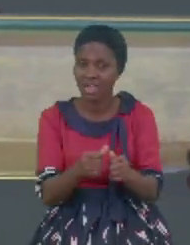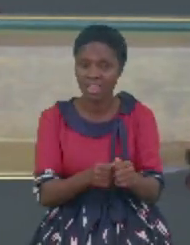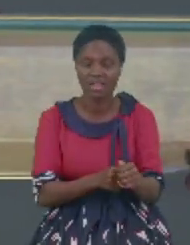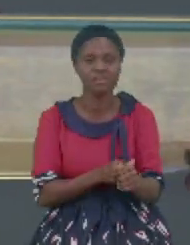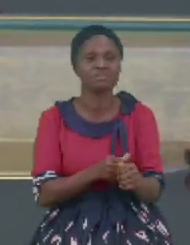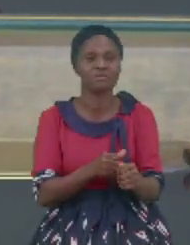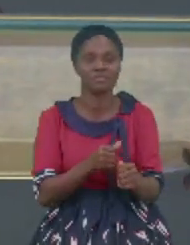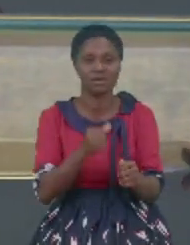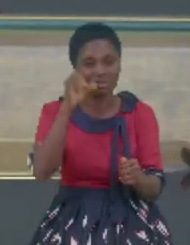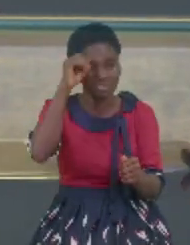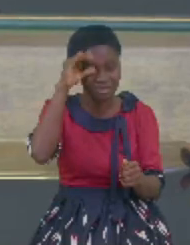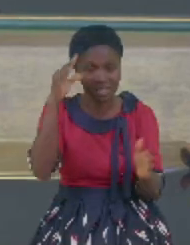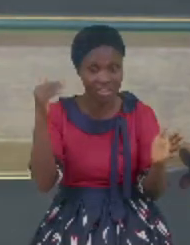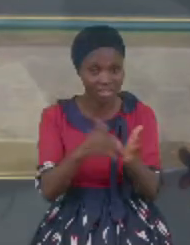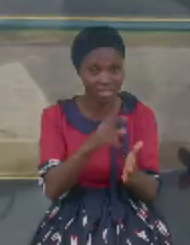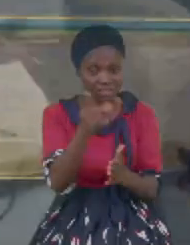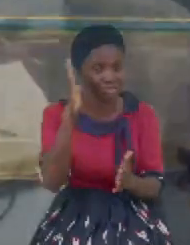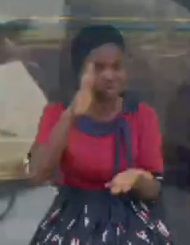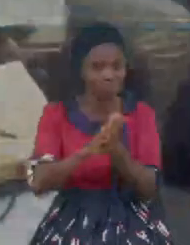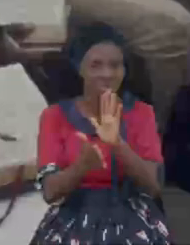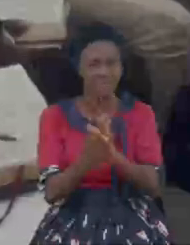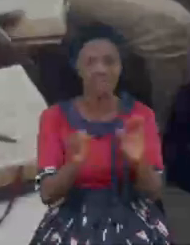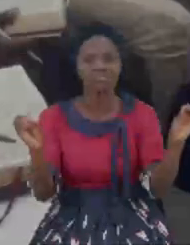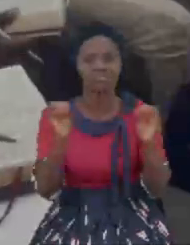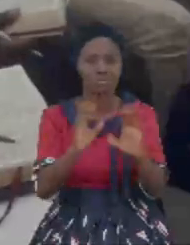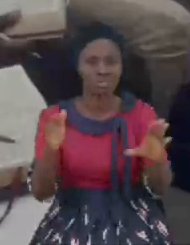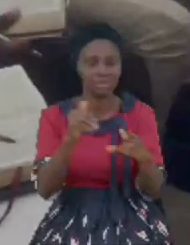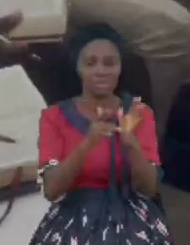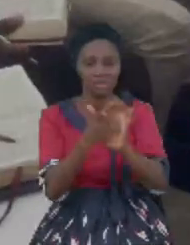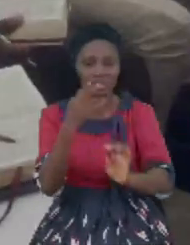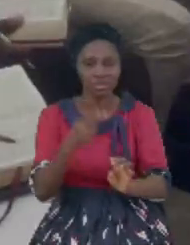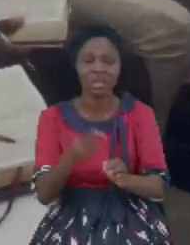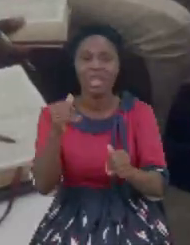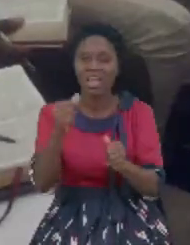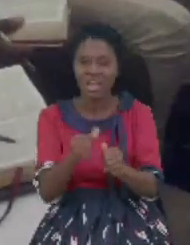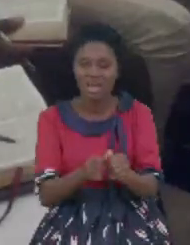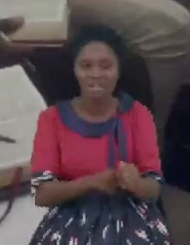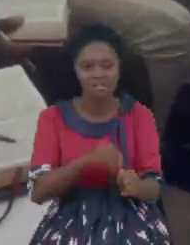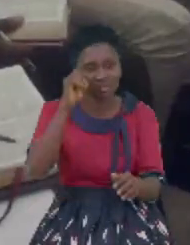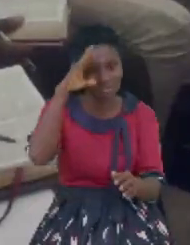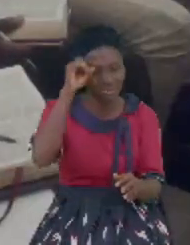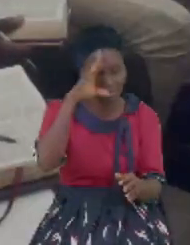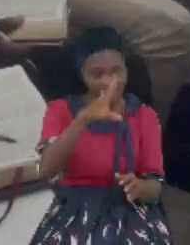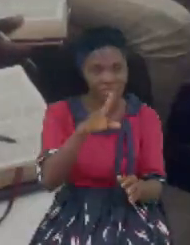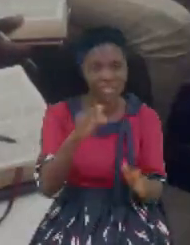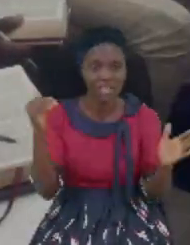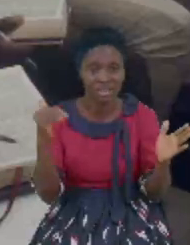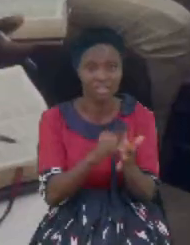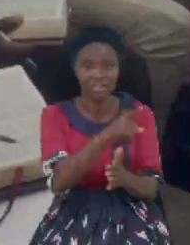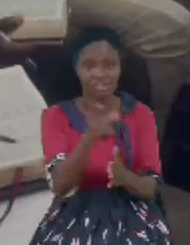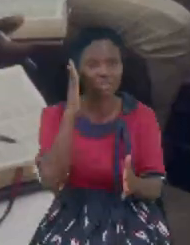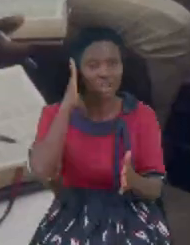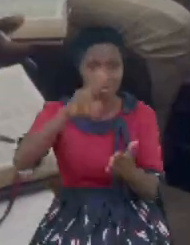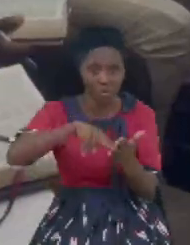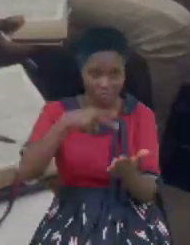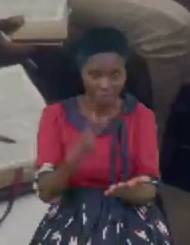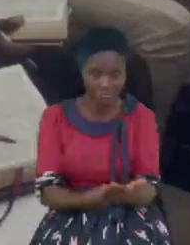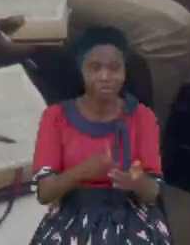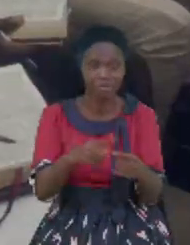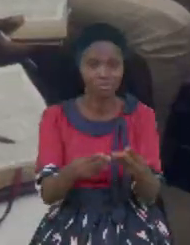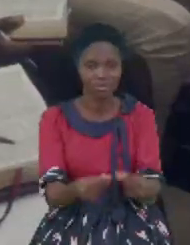Tout gris contre toi sera anéanti. Toute divination, toute incantation contre